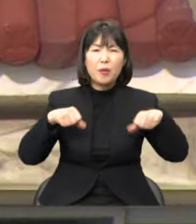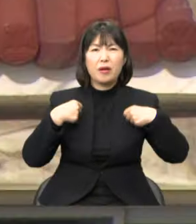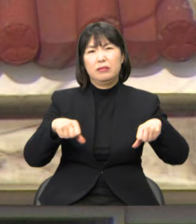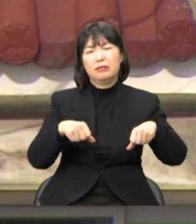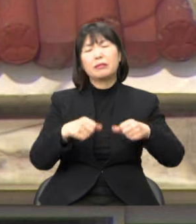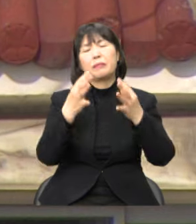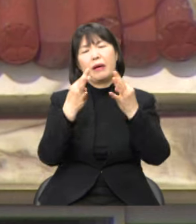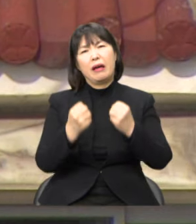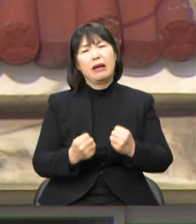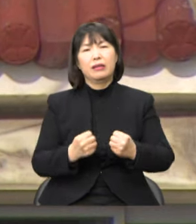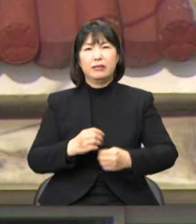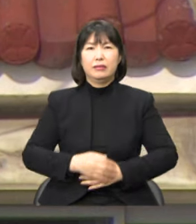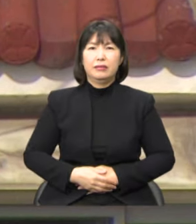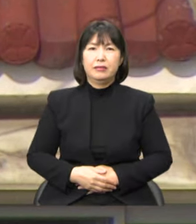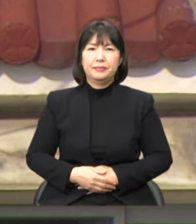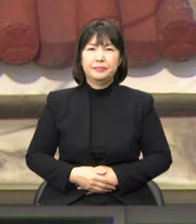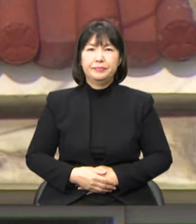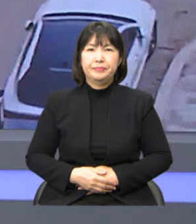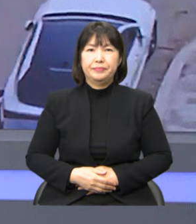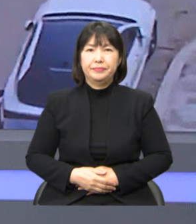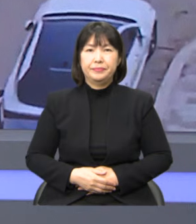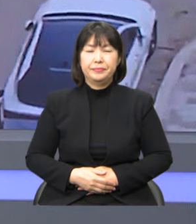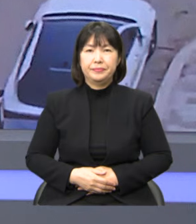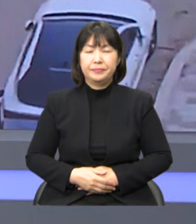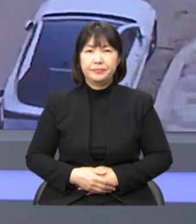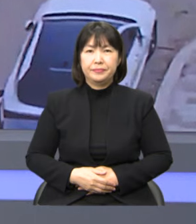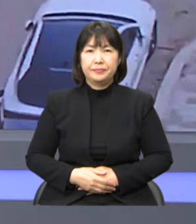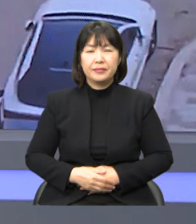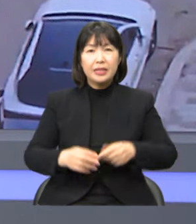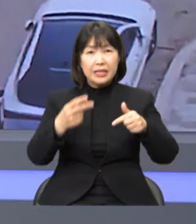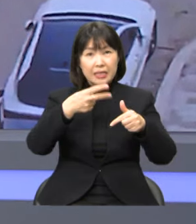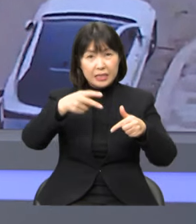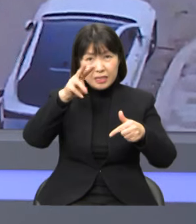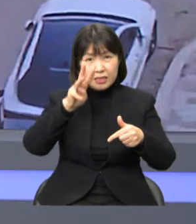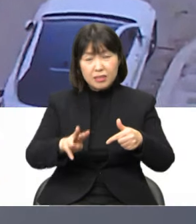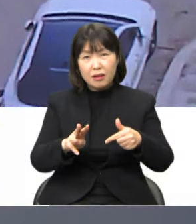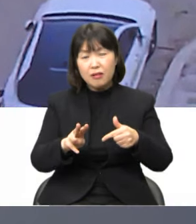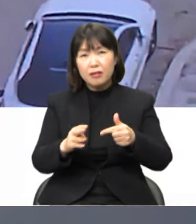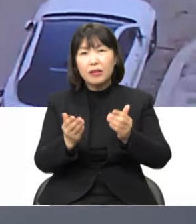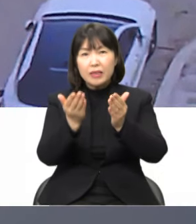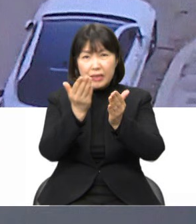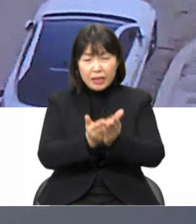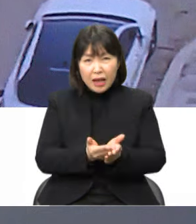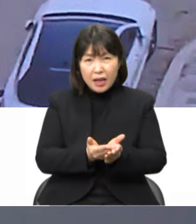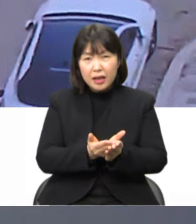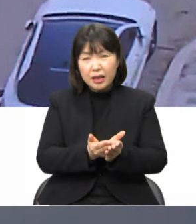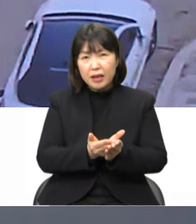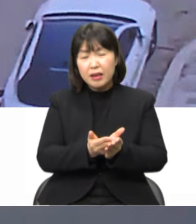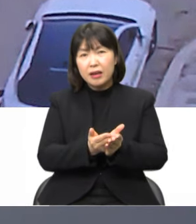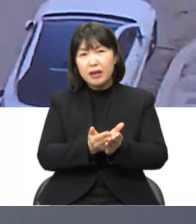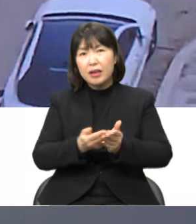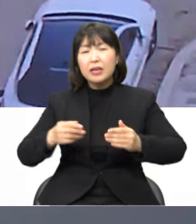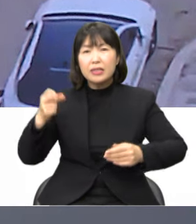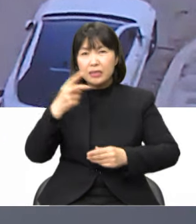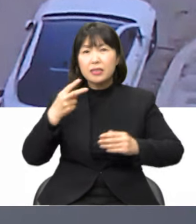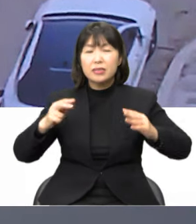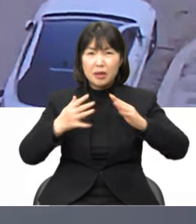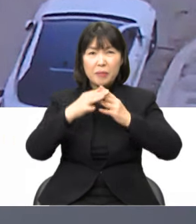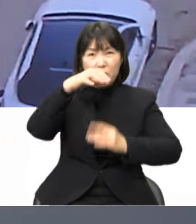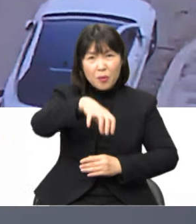헬로 T 뉴스 이관수 인천 내항 재개발 현장에서 아찔한 운전이